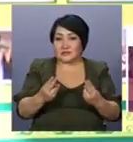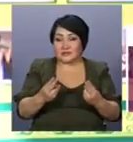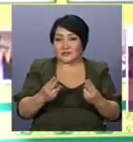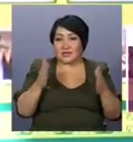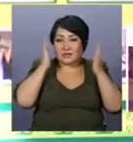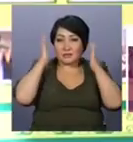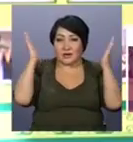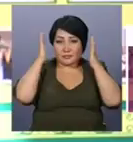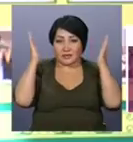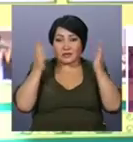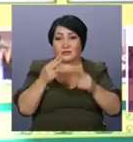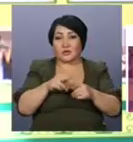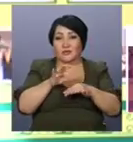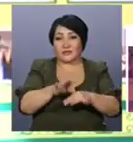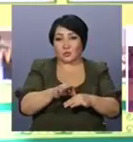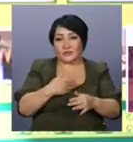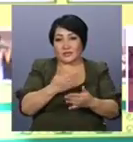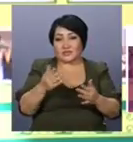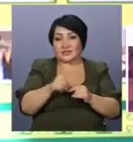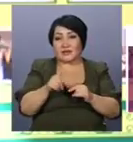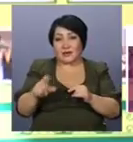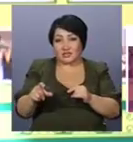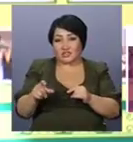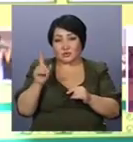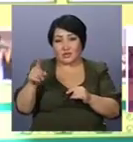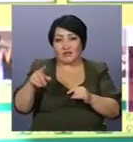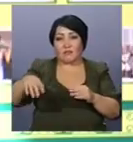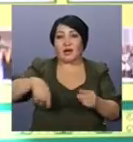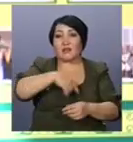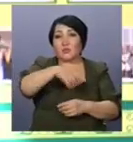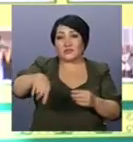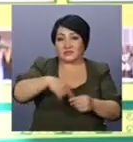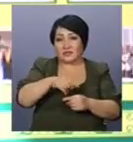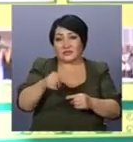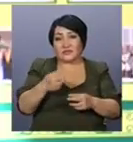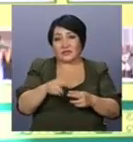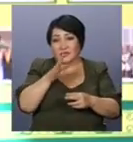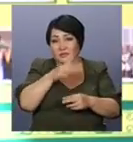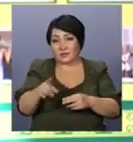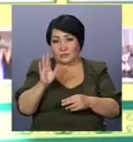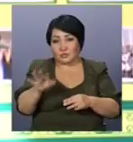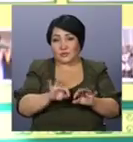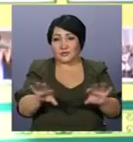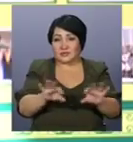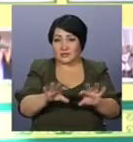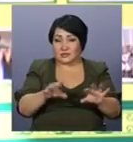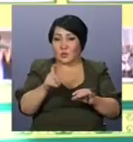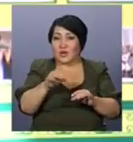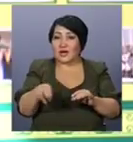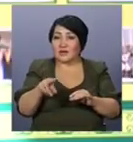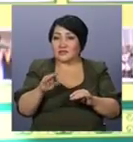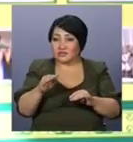поведут наших сограждан в паломничество. И в это время они, конечно, будут объяснять про хадж, про